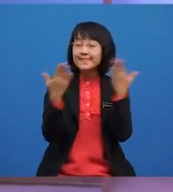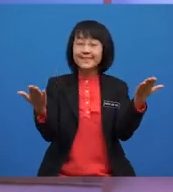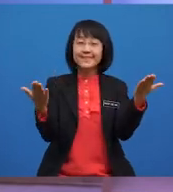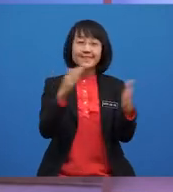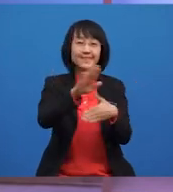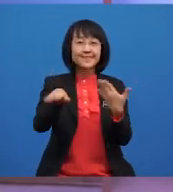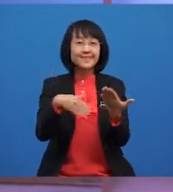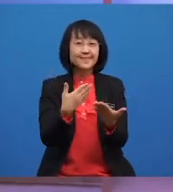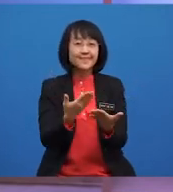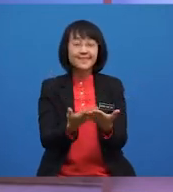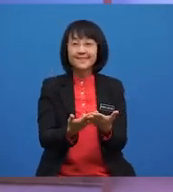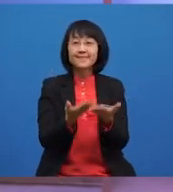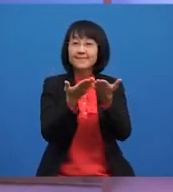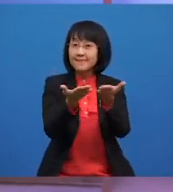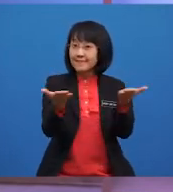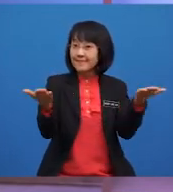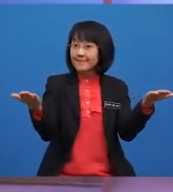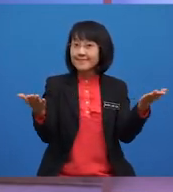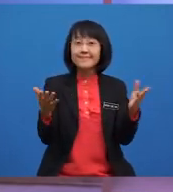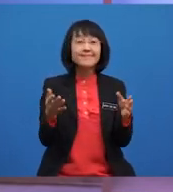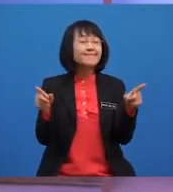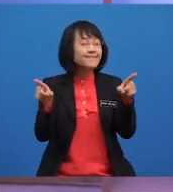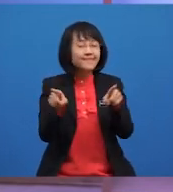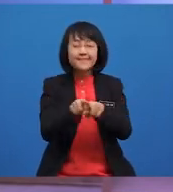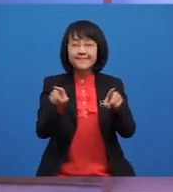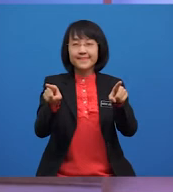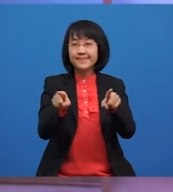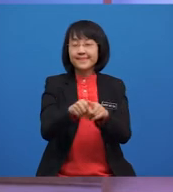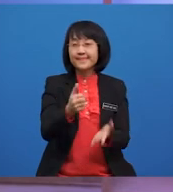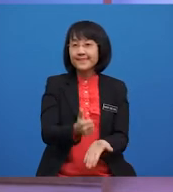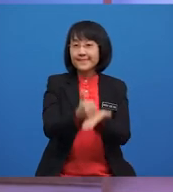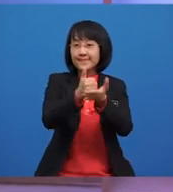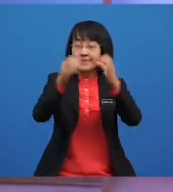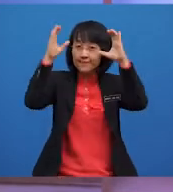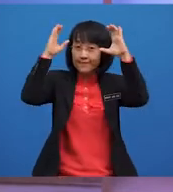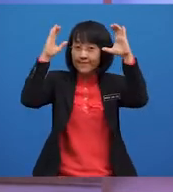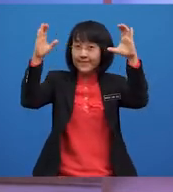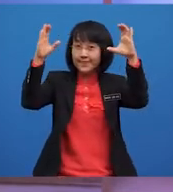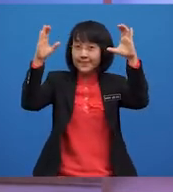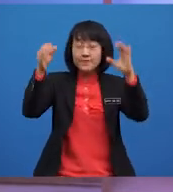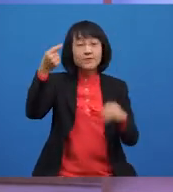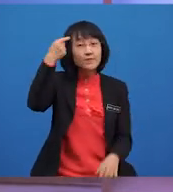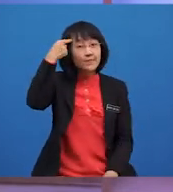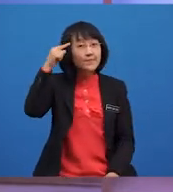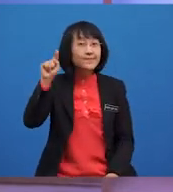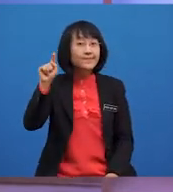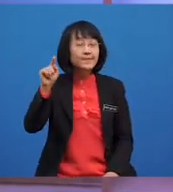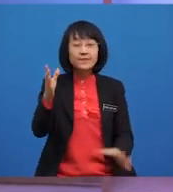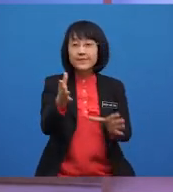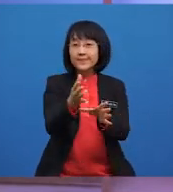semua. Kamu semua sama-sama membantu cikgu